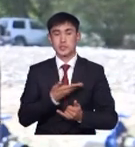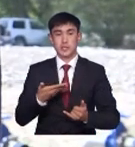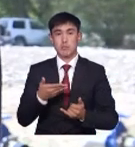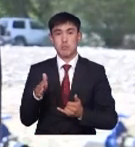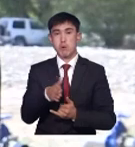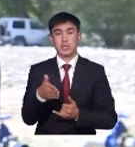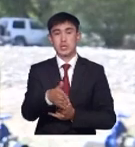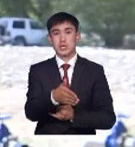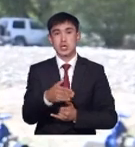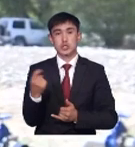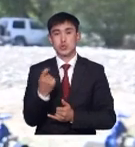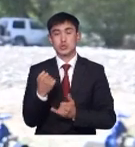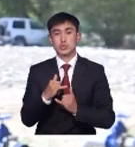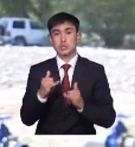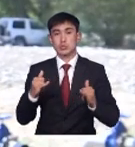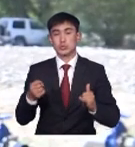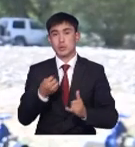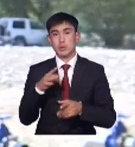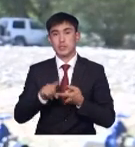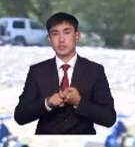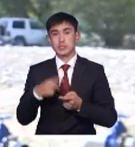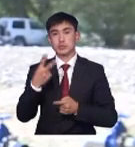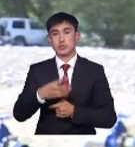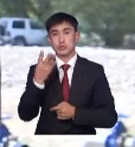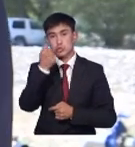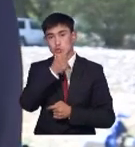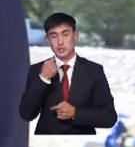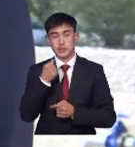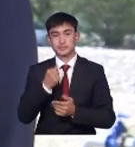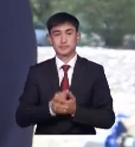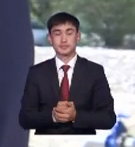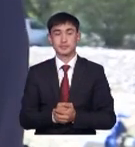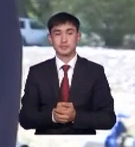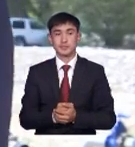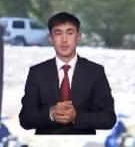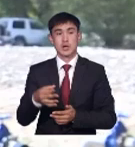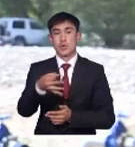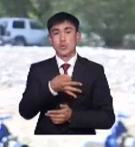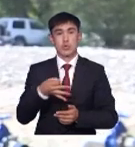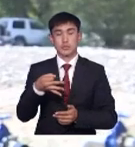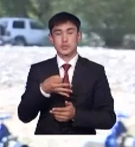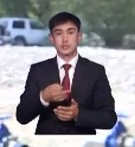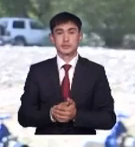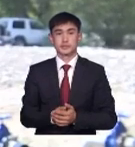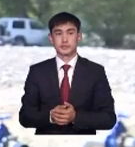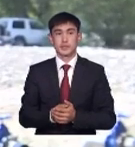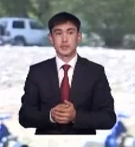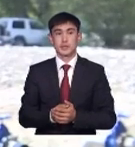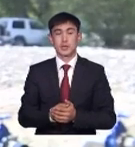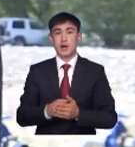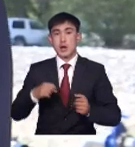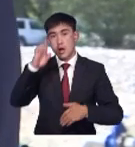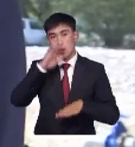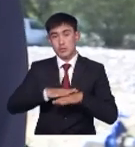балық шаруашылығының жақсы дамуына байланысты 2024 жылға облыс әкімінің